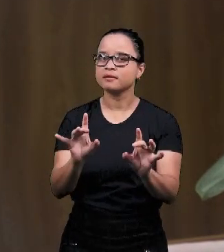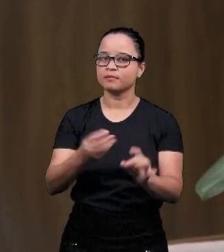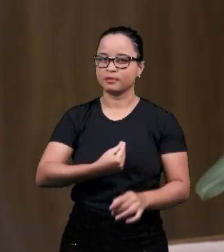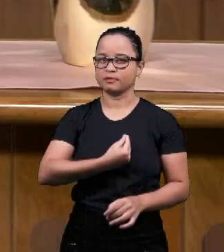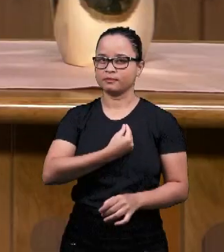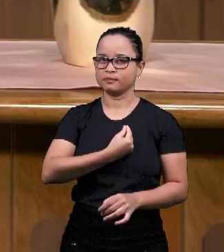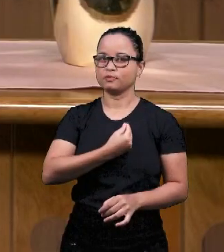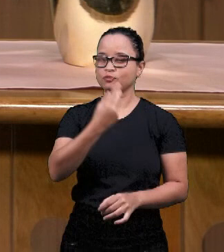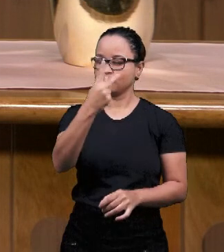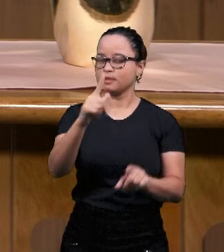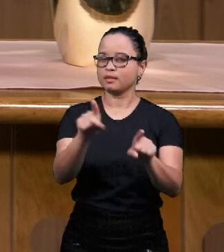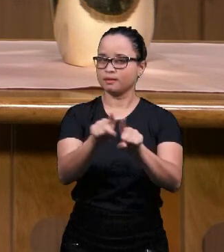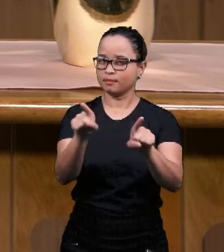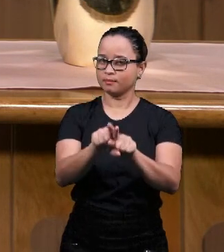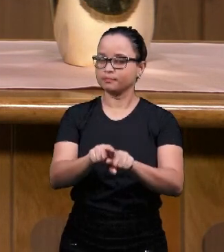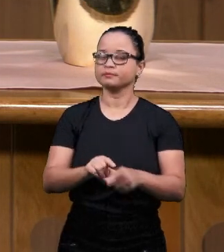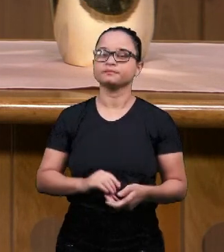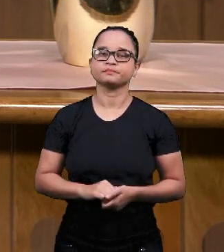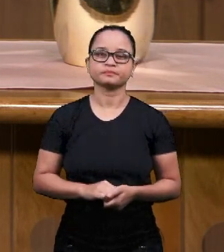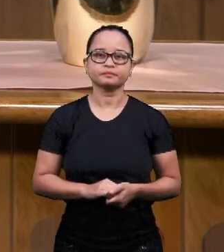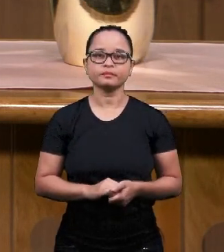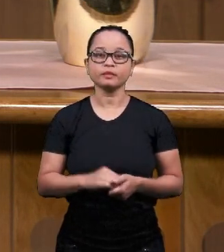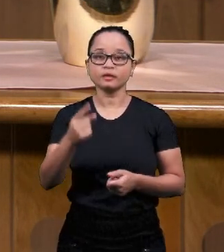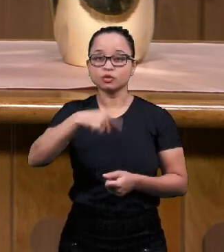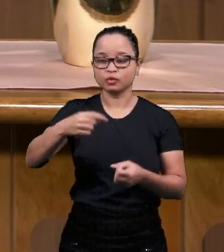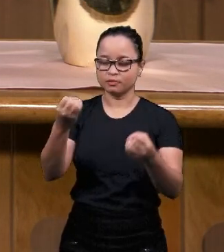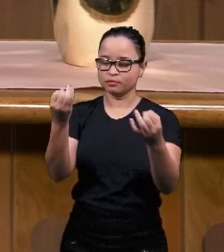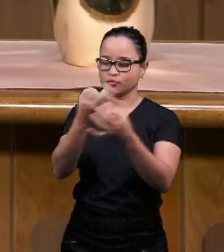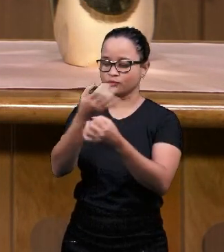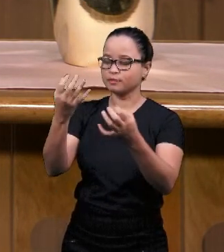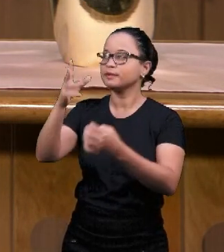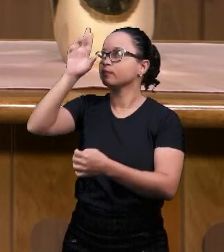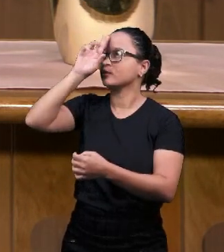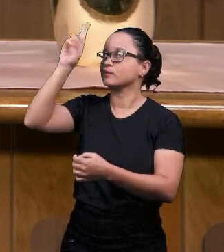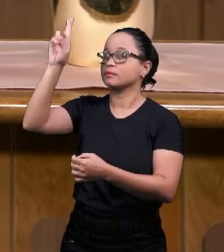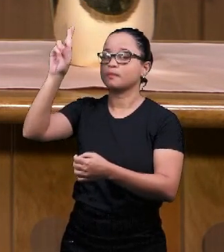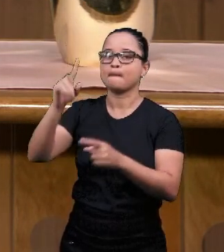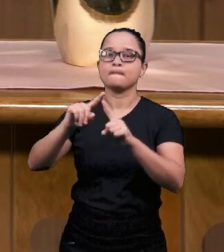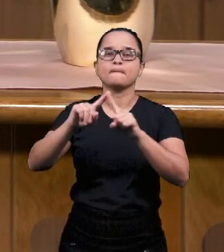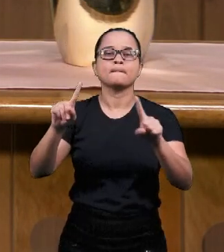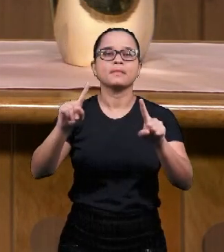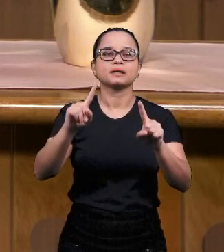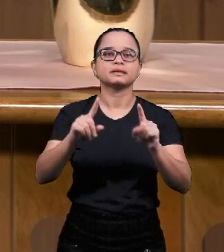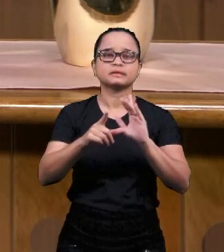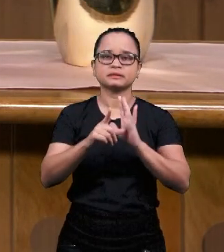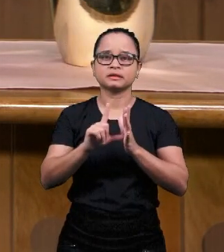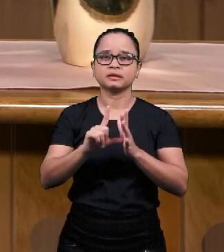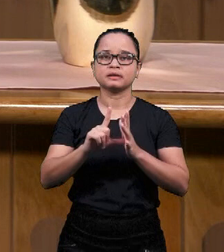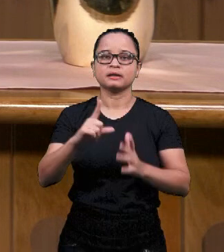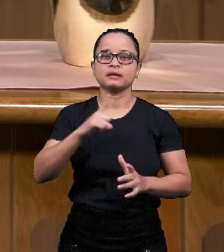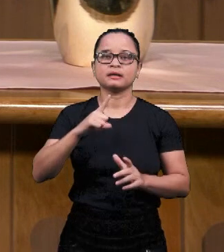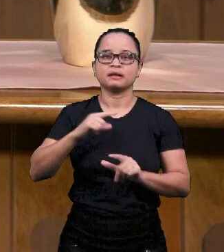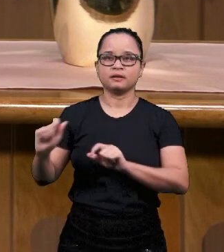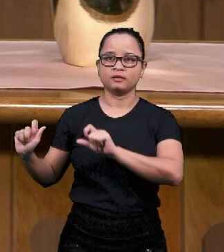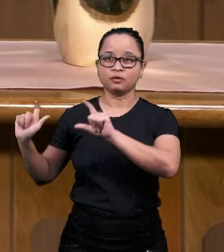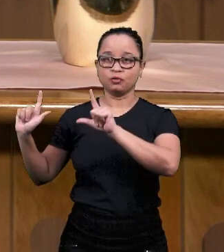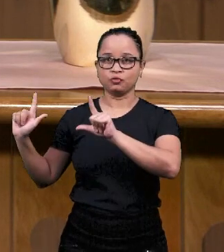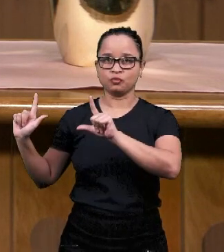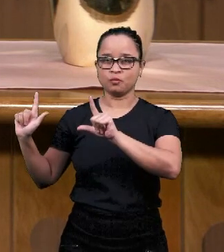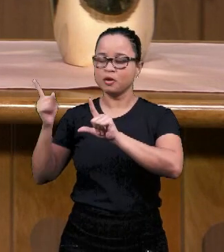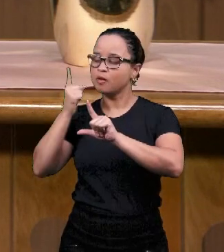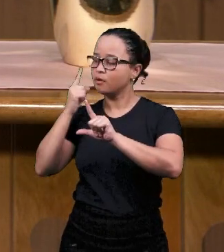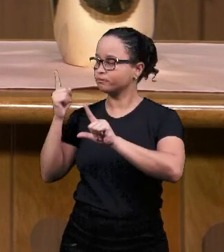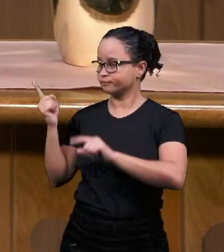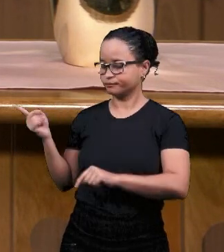особенно для вас. Мы прославим Господа. Но прежде я хотел тем, кто в Бразилии, сказать, что у